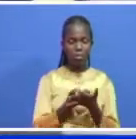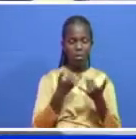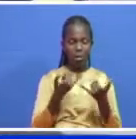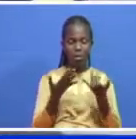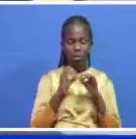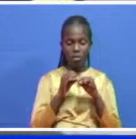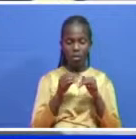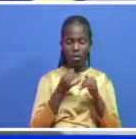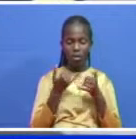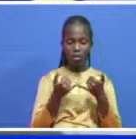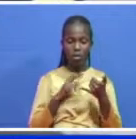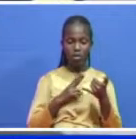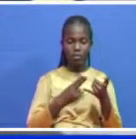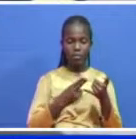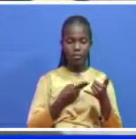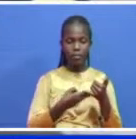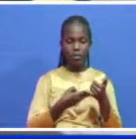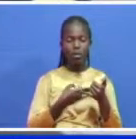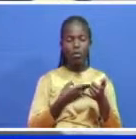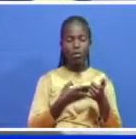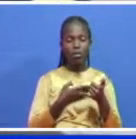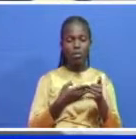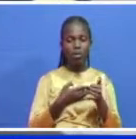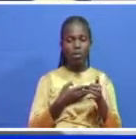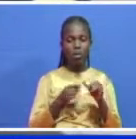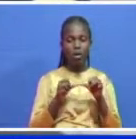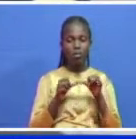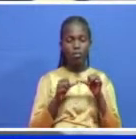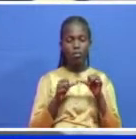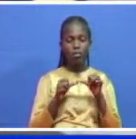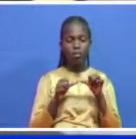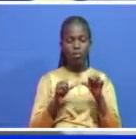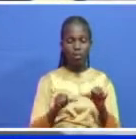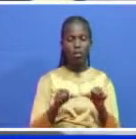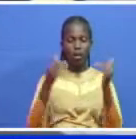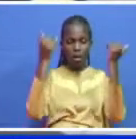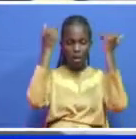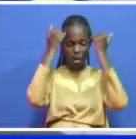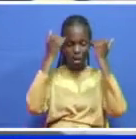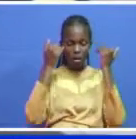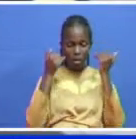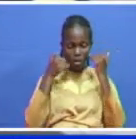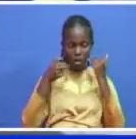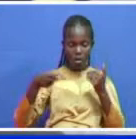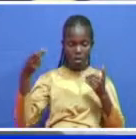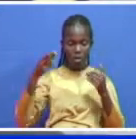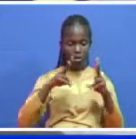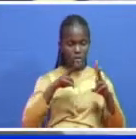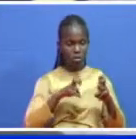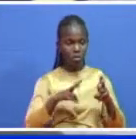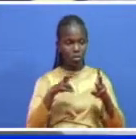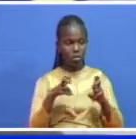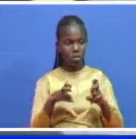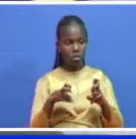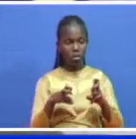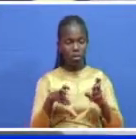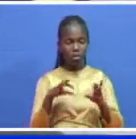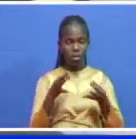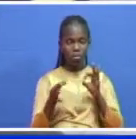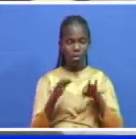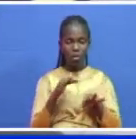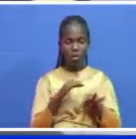proceeded to seek guidance of the High Court to give directions on major